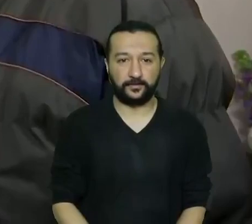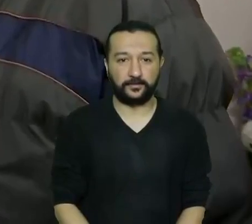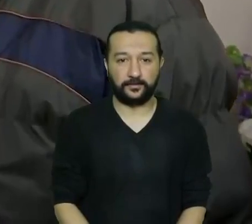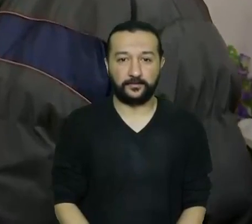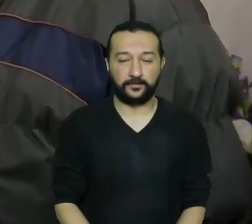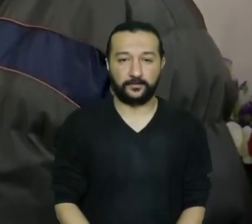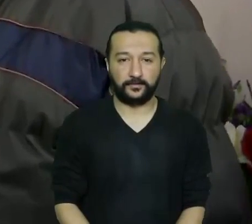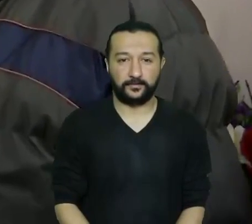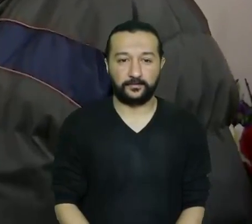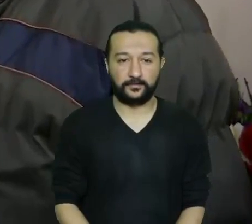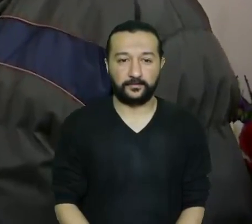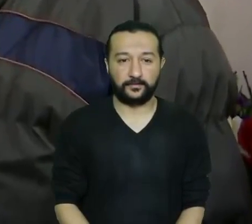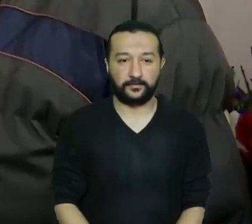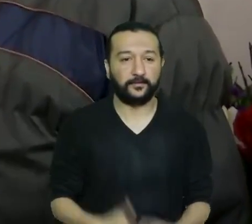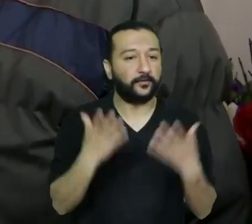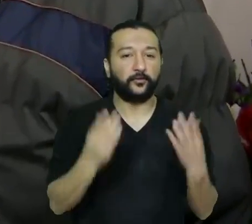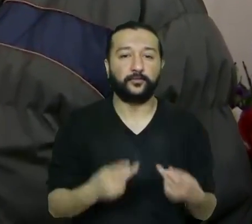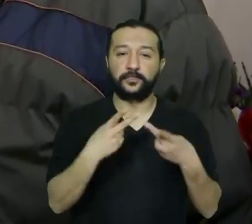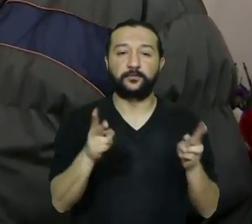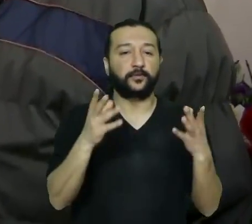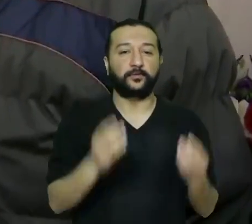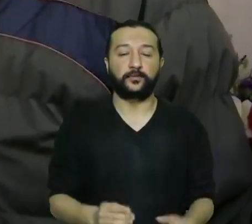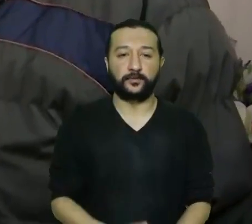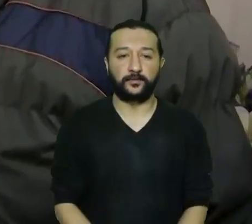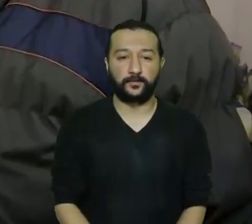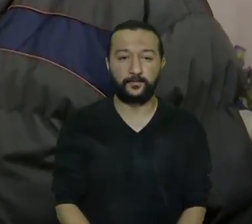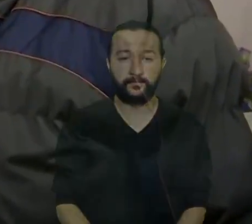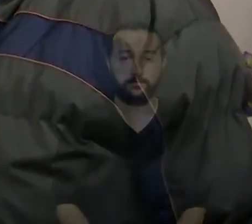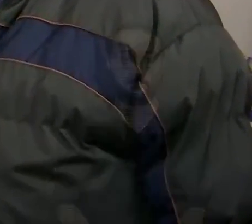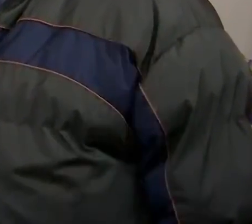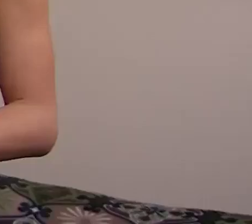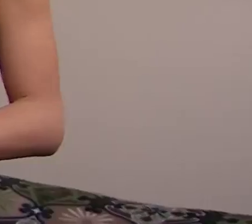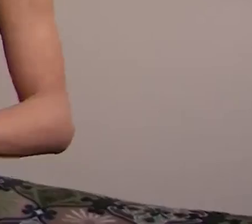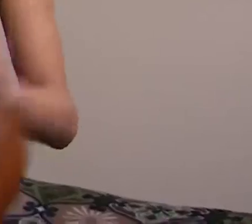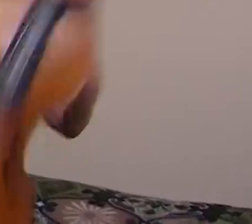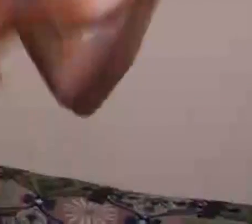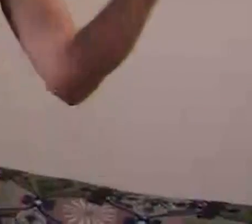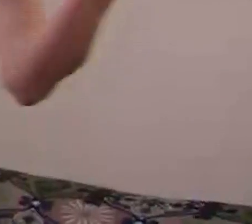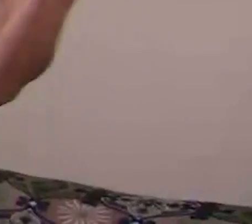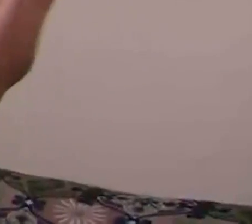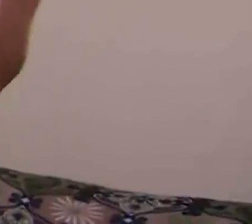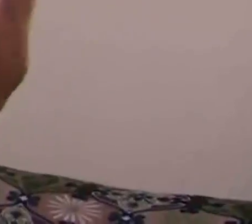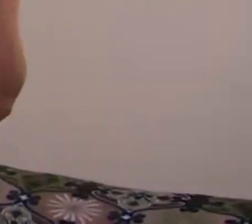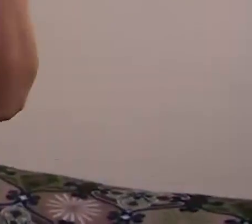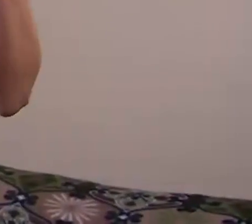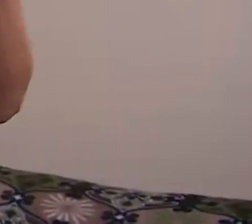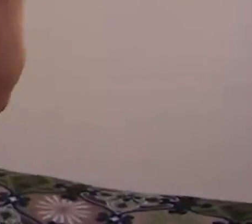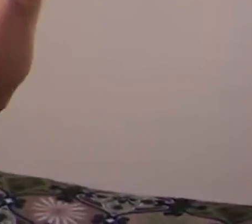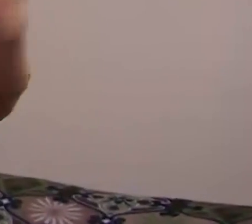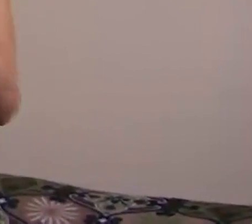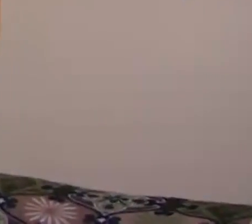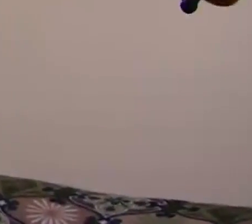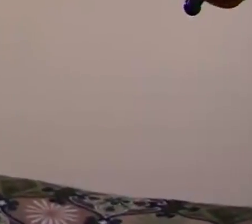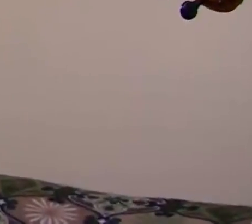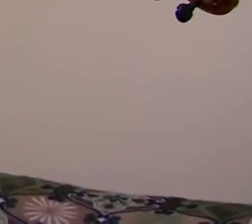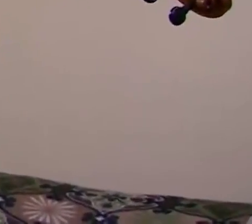Ne oluyor? Bir şey yaptı yani. Ne oluyor? Elini belinde Şükrü'ye kafa sağladı. Suya bakıp yapmacıktan gülümsedi.